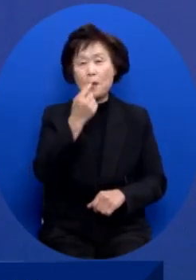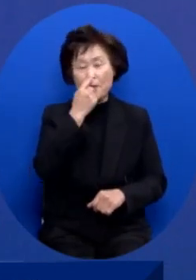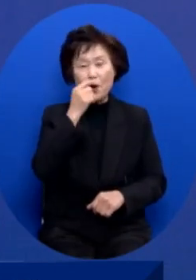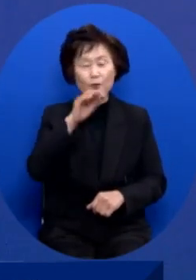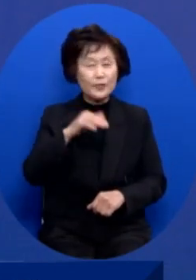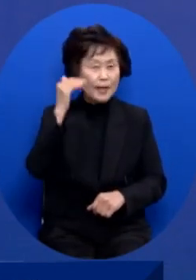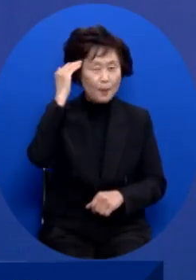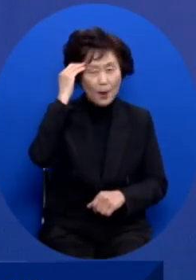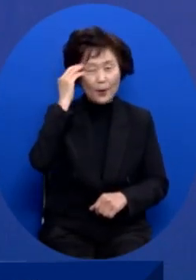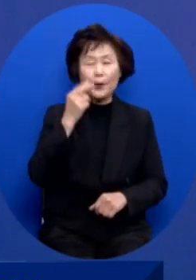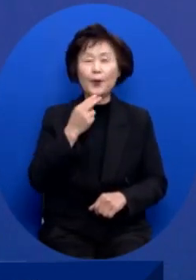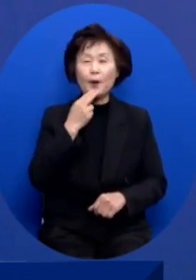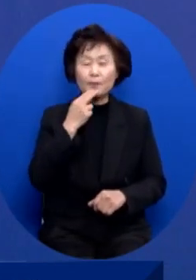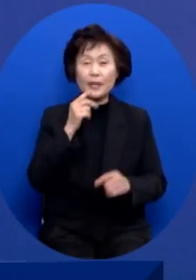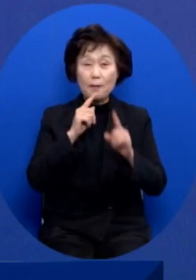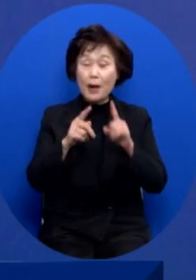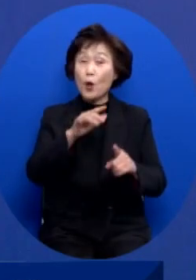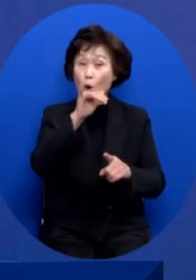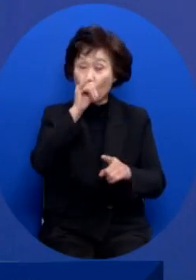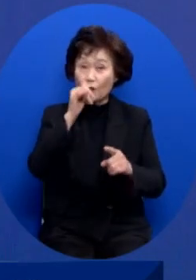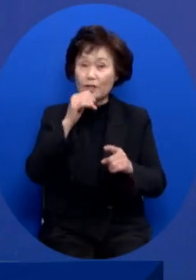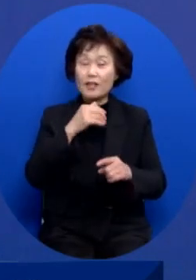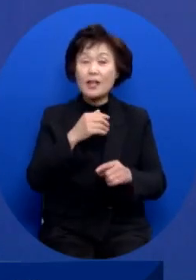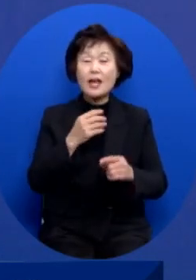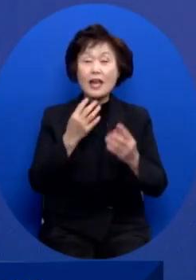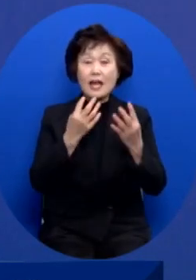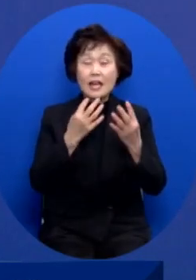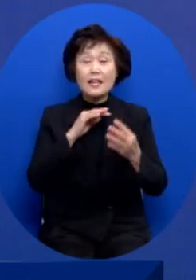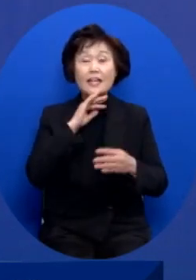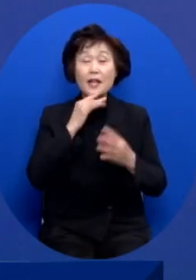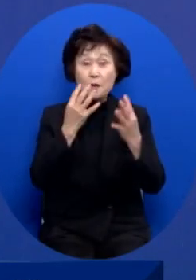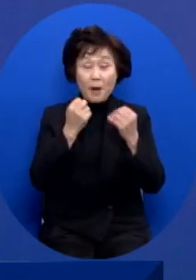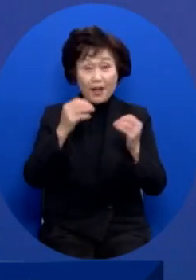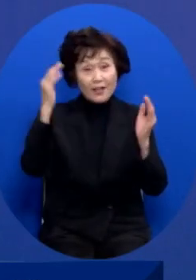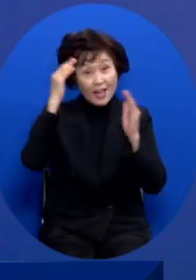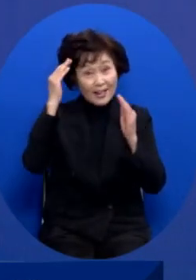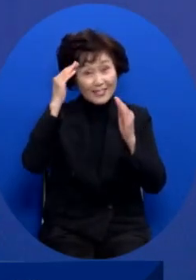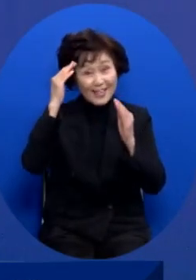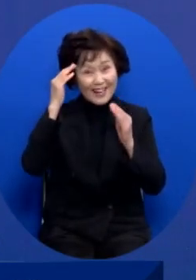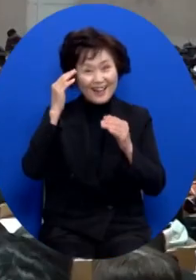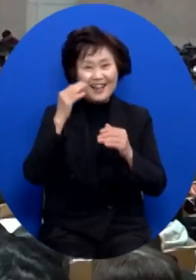않는다는 사실을 증명한 만학도가 있어 만나봤습니다. 장현수 기자입니다.